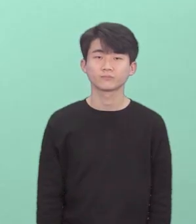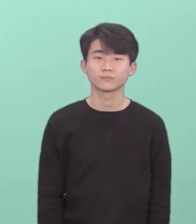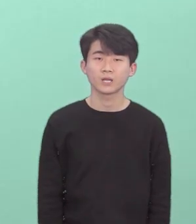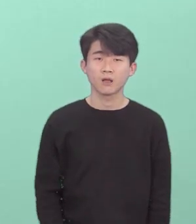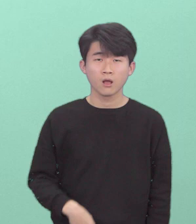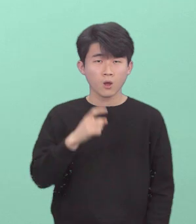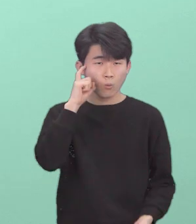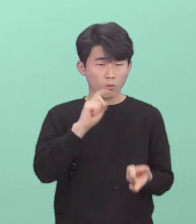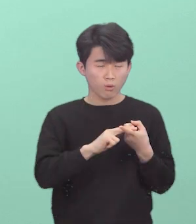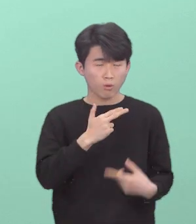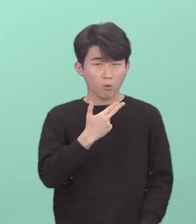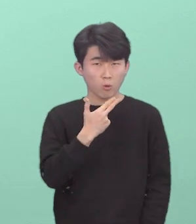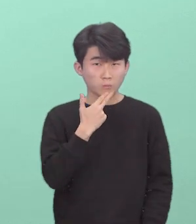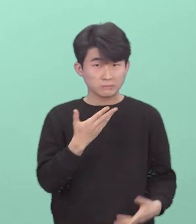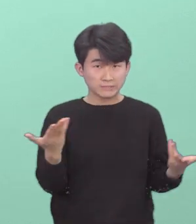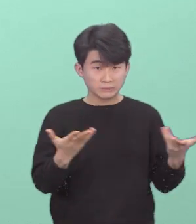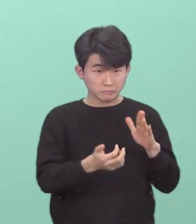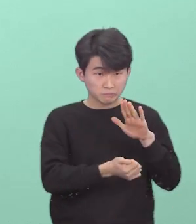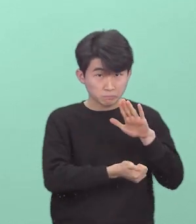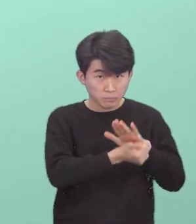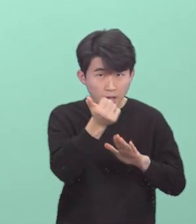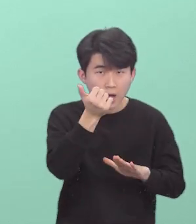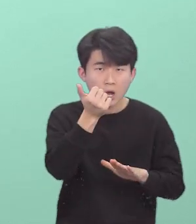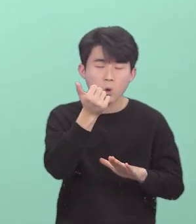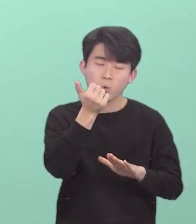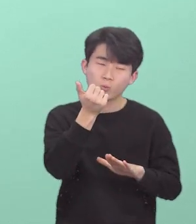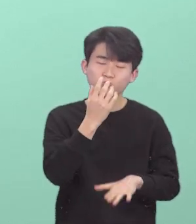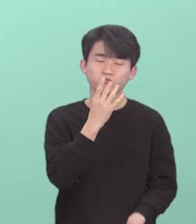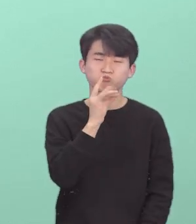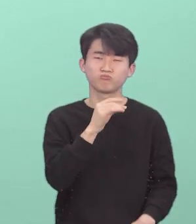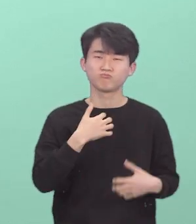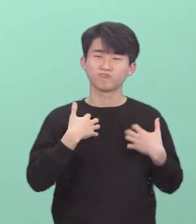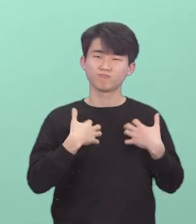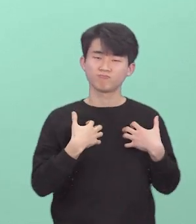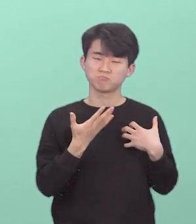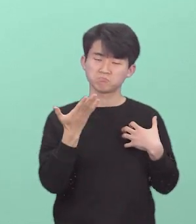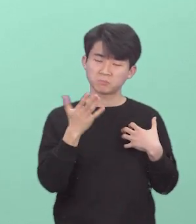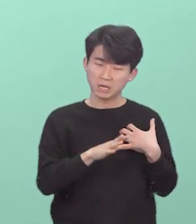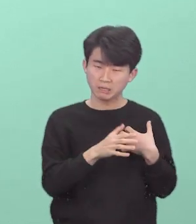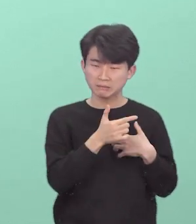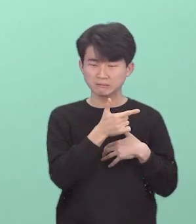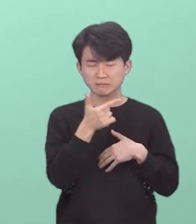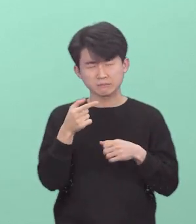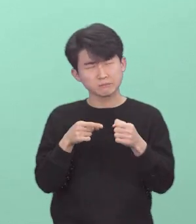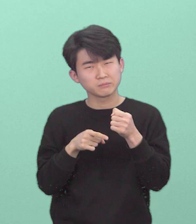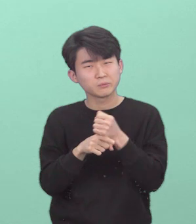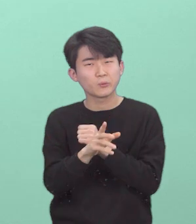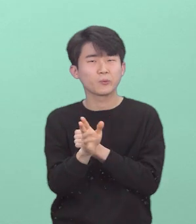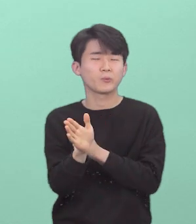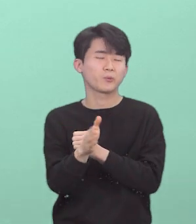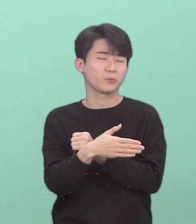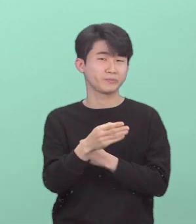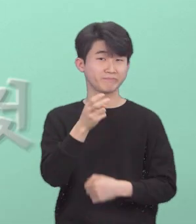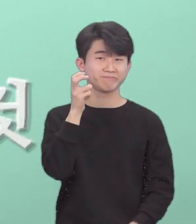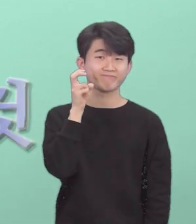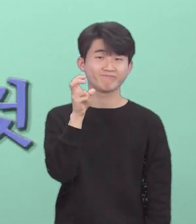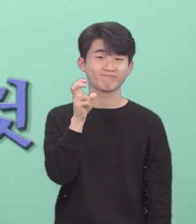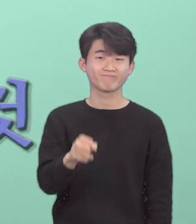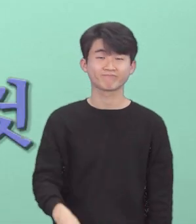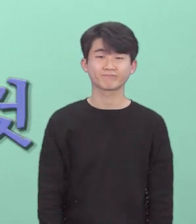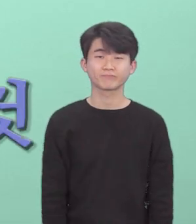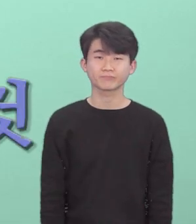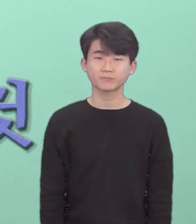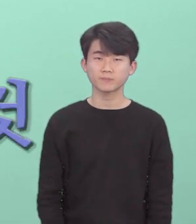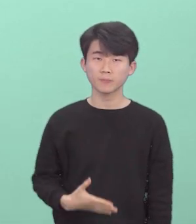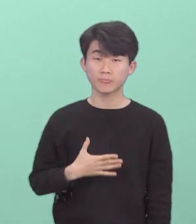하고 싶지 않았던 일에 성공하면 어떨까요? 물론 성공의 대가는 있겠지만 인생의 의미나 즐거움은